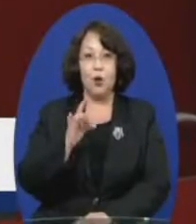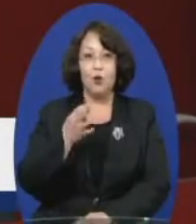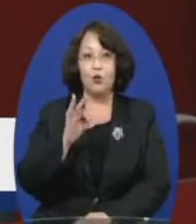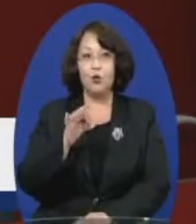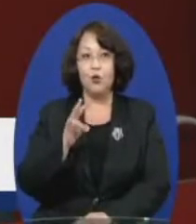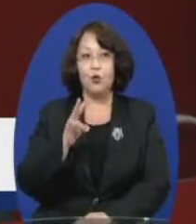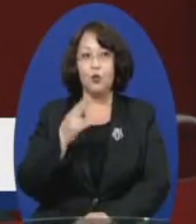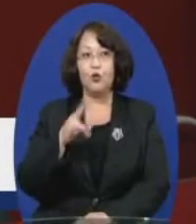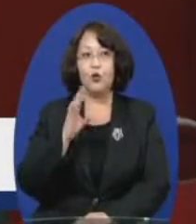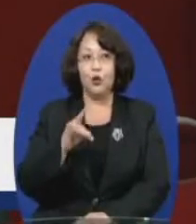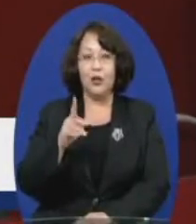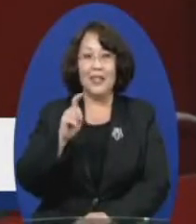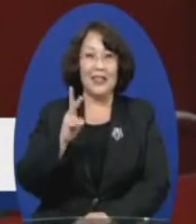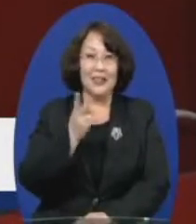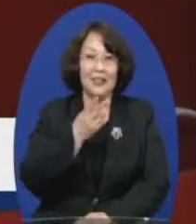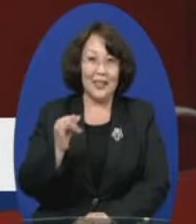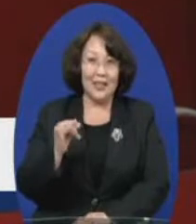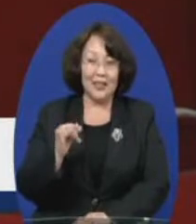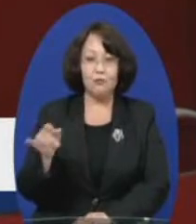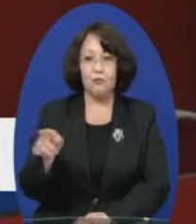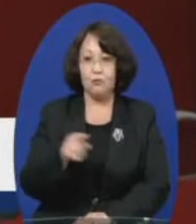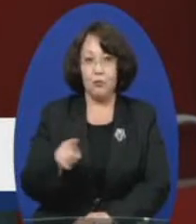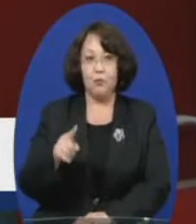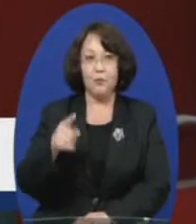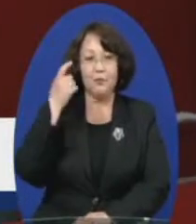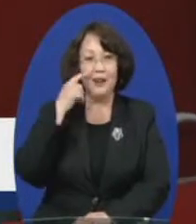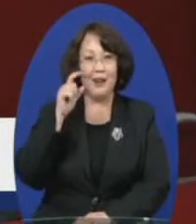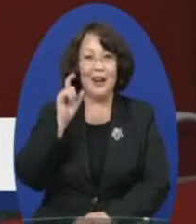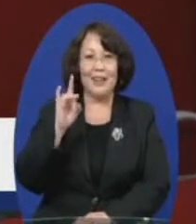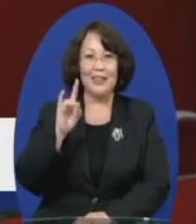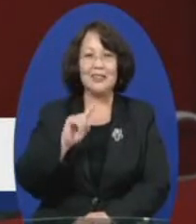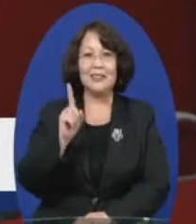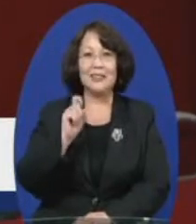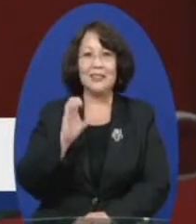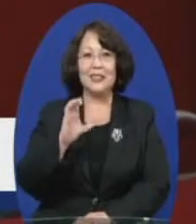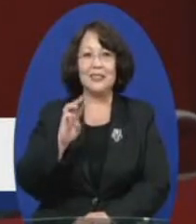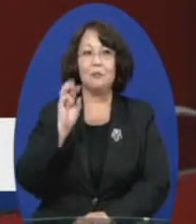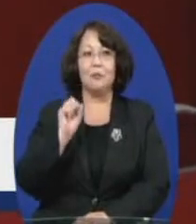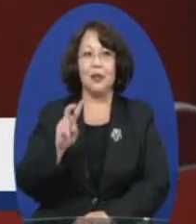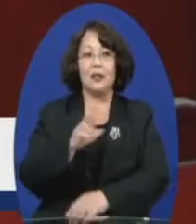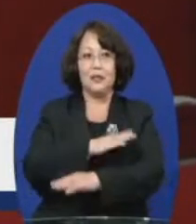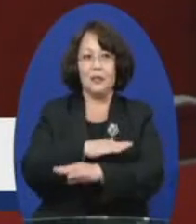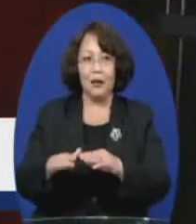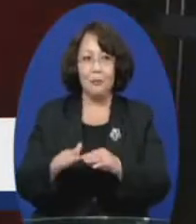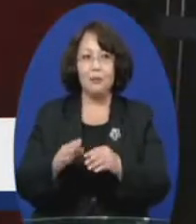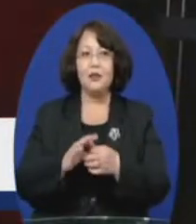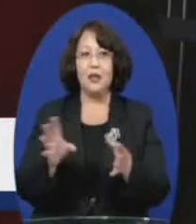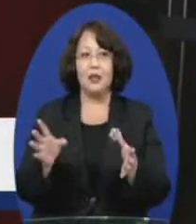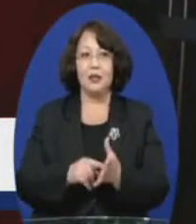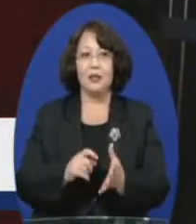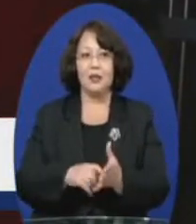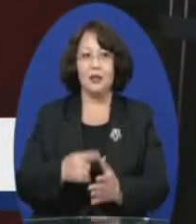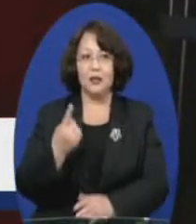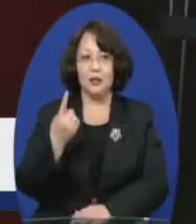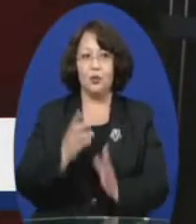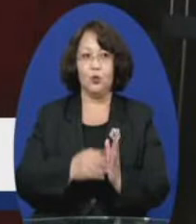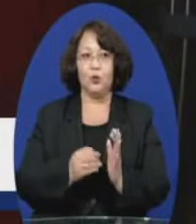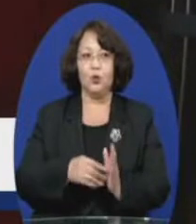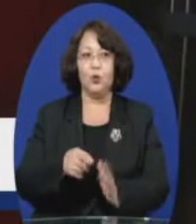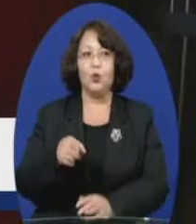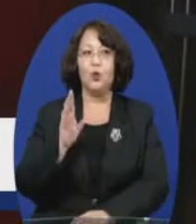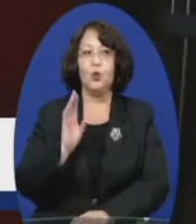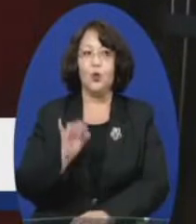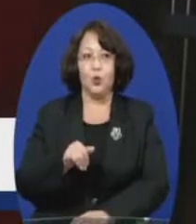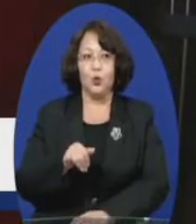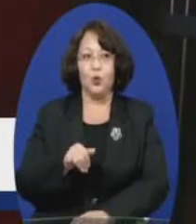Хинти хоёрын хооронд одоо засмал зам хамгийн түрүүнд үгүй бай. Ганц юм бол батгалтай.